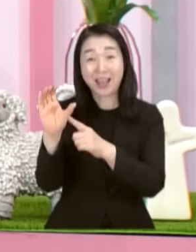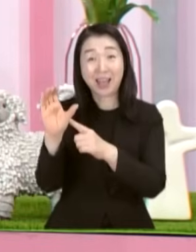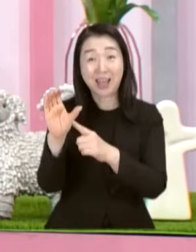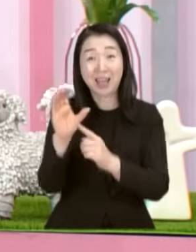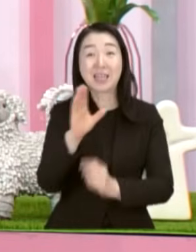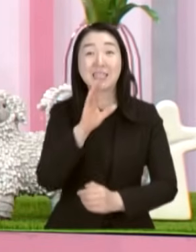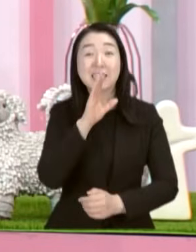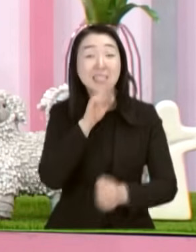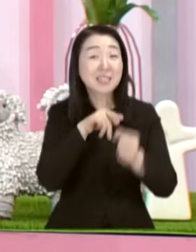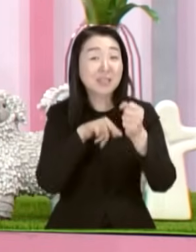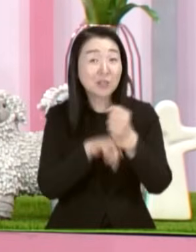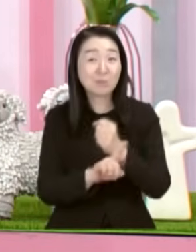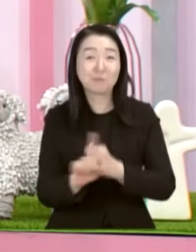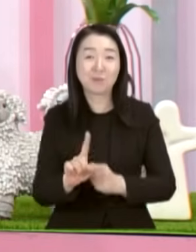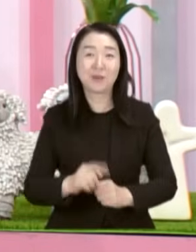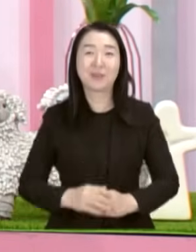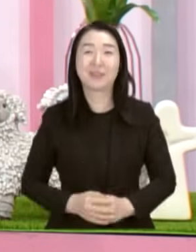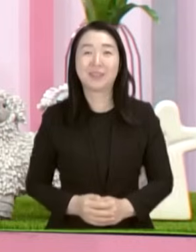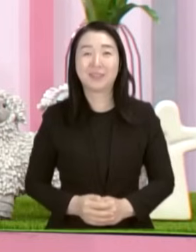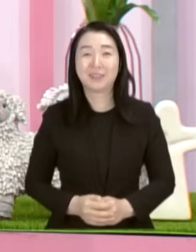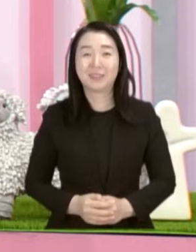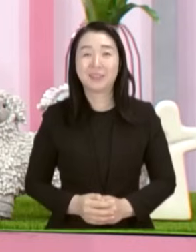참된 정신은 아무래도